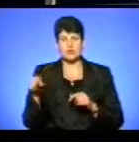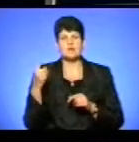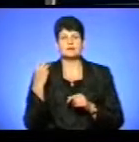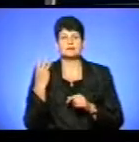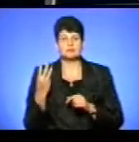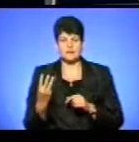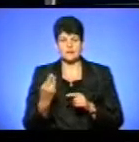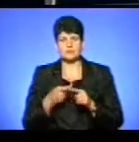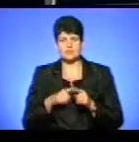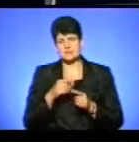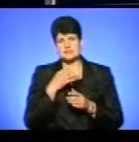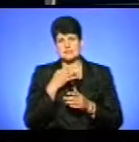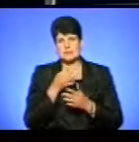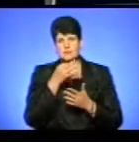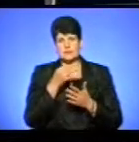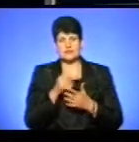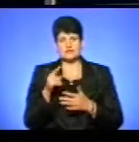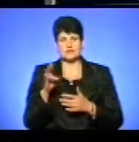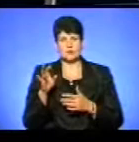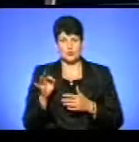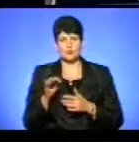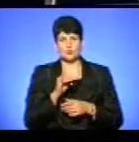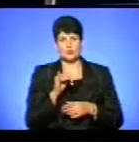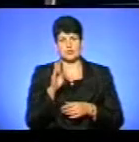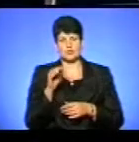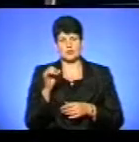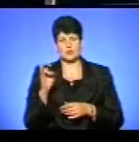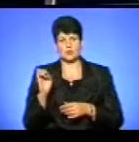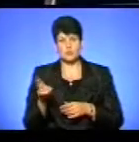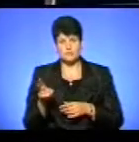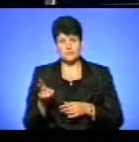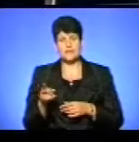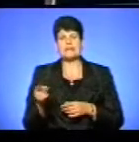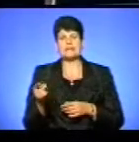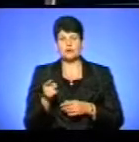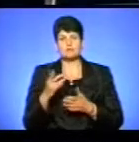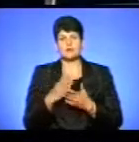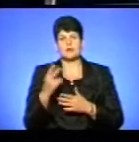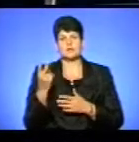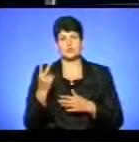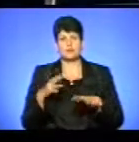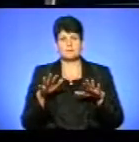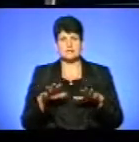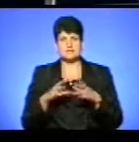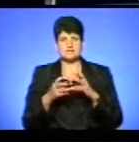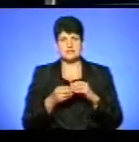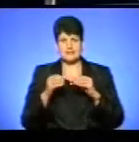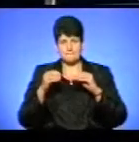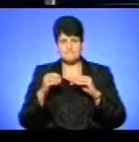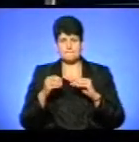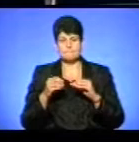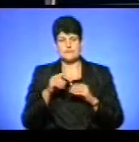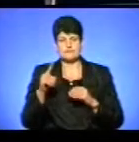розповів відповідальний за ЗНО на Тернопільщині Юрій Шайнюк. І Тернопіль посів друге місце за результатами підсумків